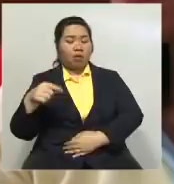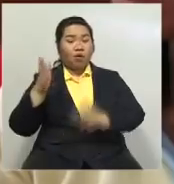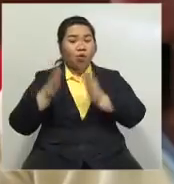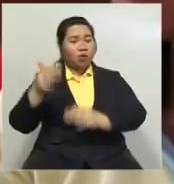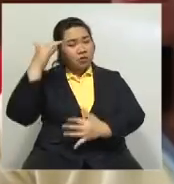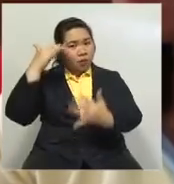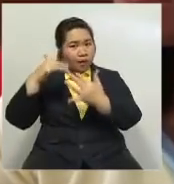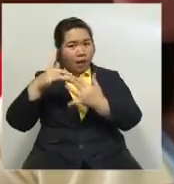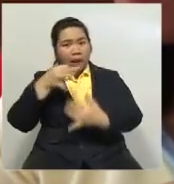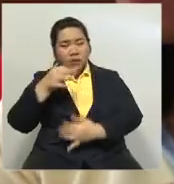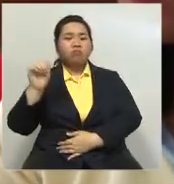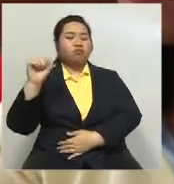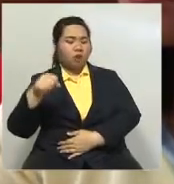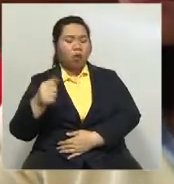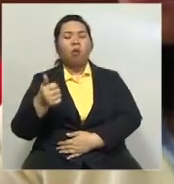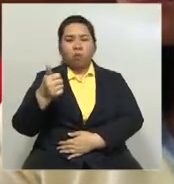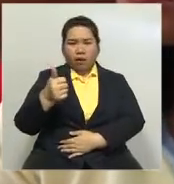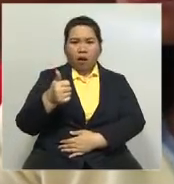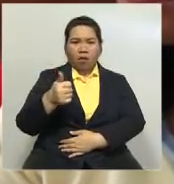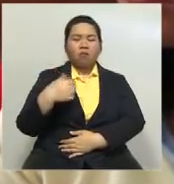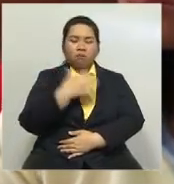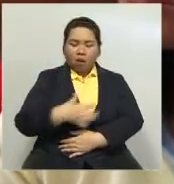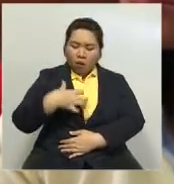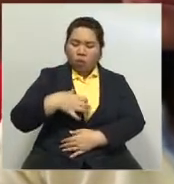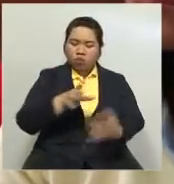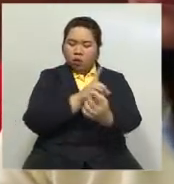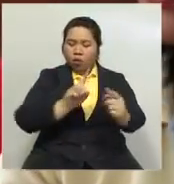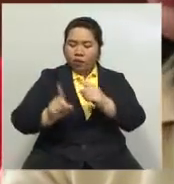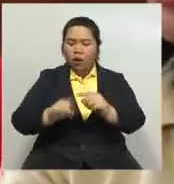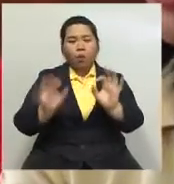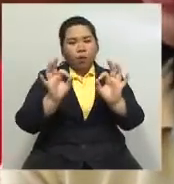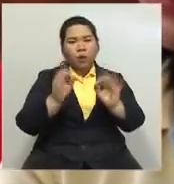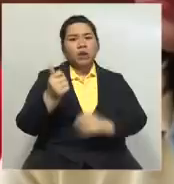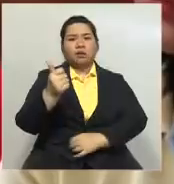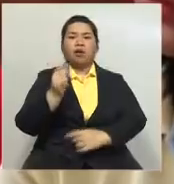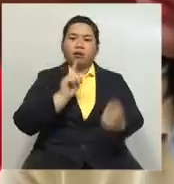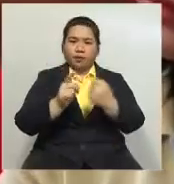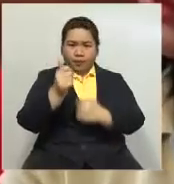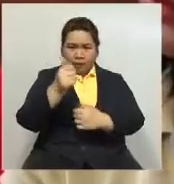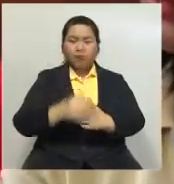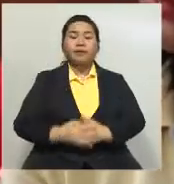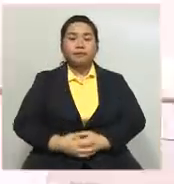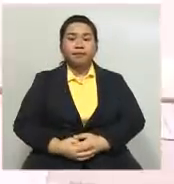ลอะไรถามเถอะอารมณ์สังคมจะได้เข้าใจเด็กๆด้วยก็คงไม่มีปัญหาอะไร